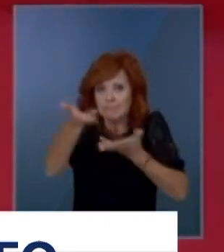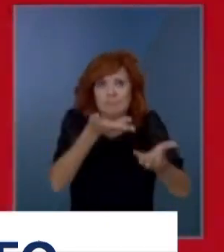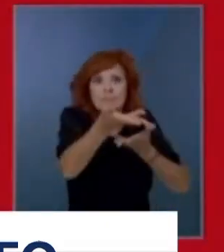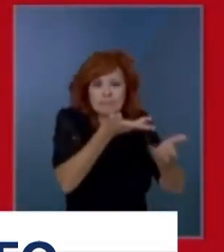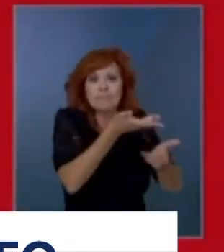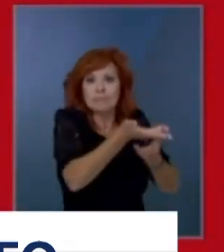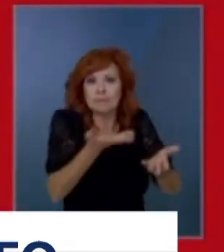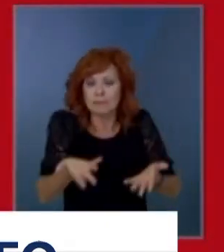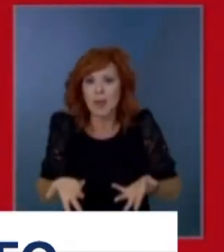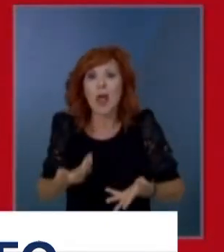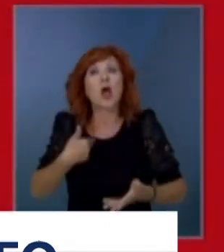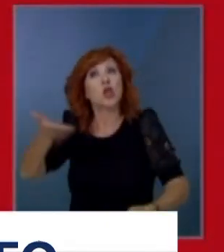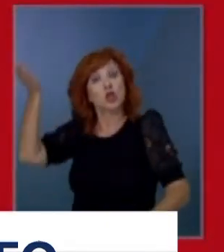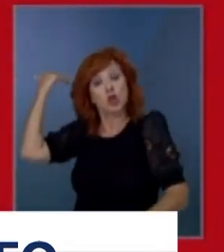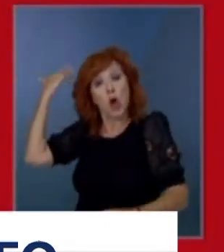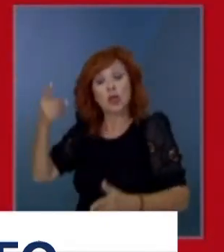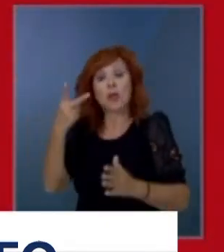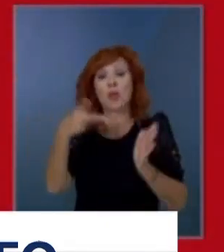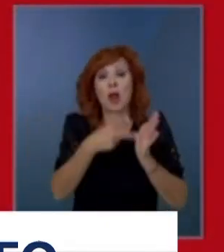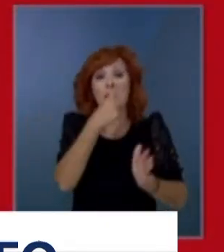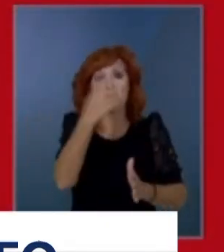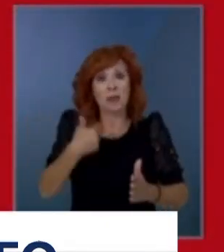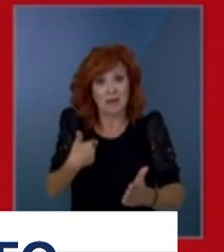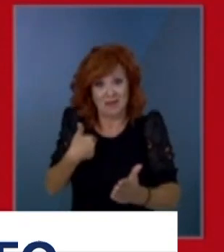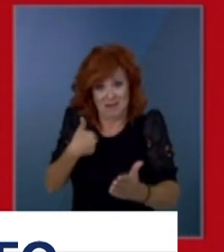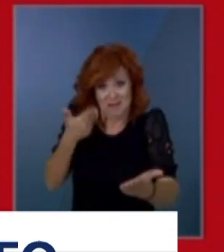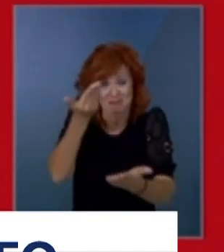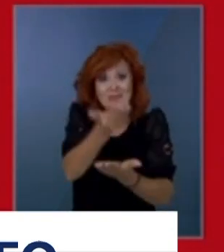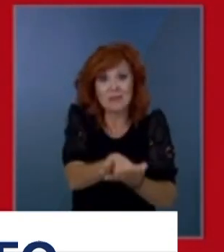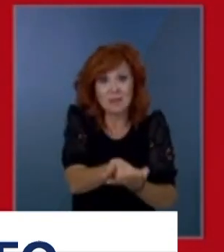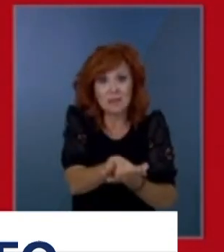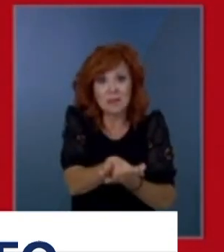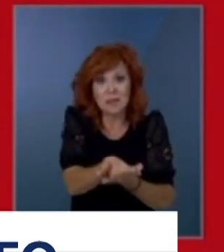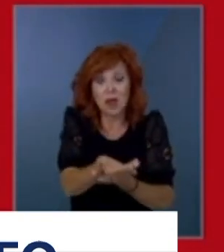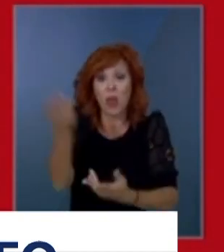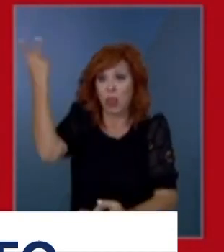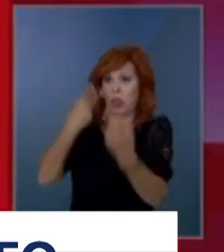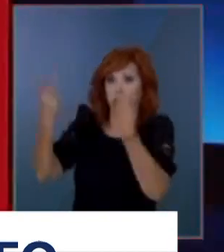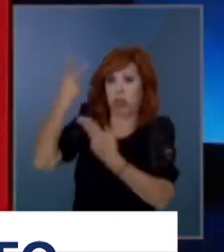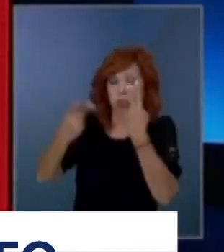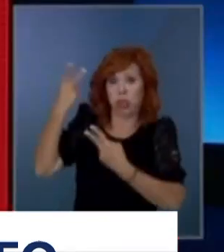Όταν εμείς το προτείναμε αυτό το 2015, μας χαρακτήριζαν εξτρεμιστές.